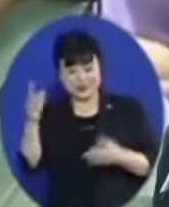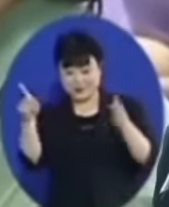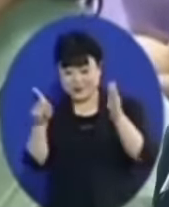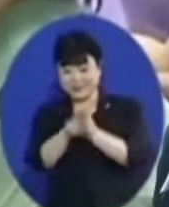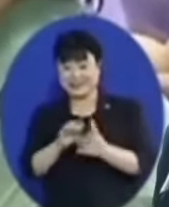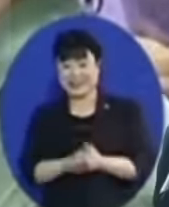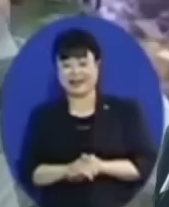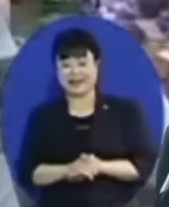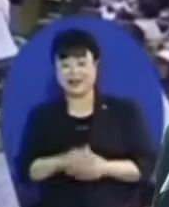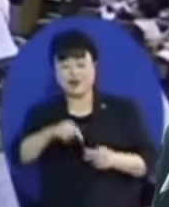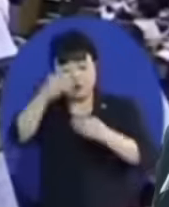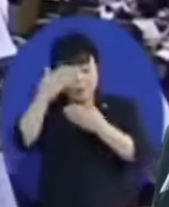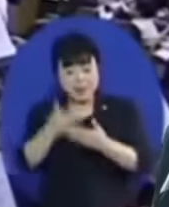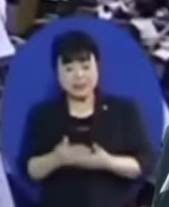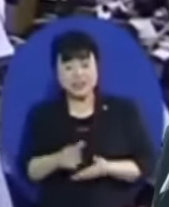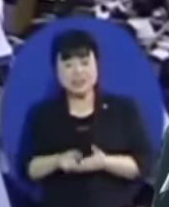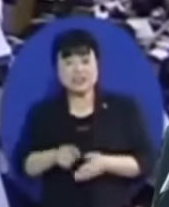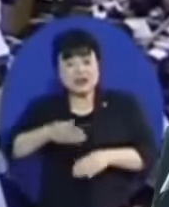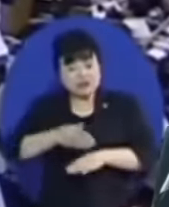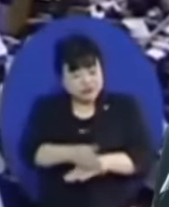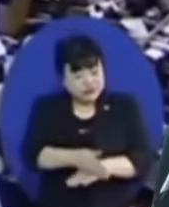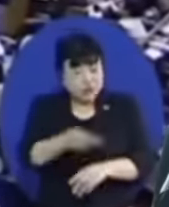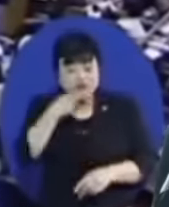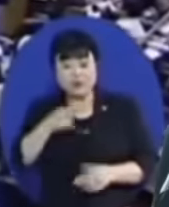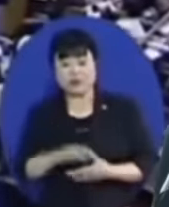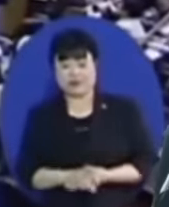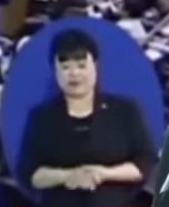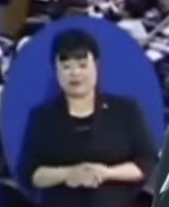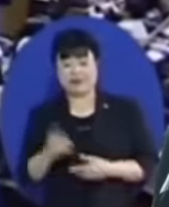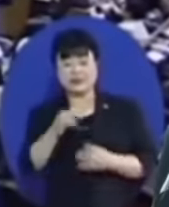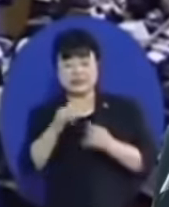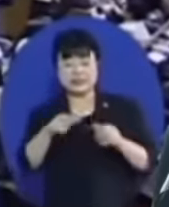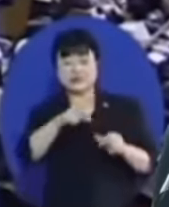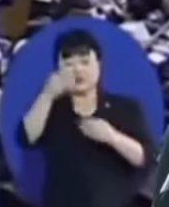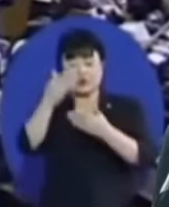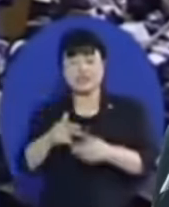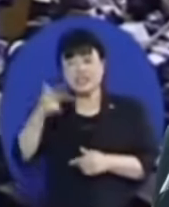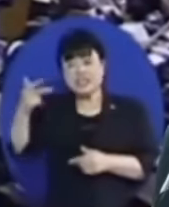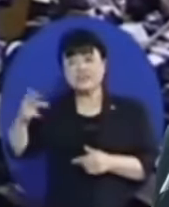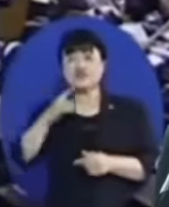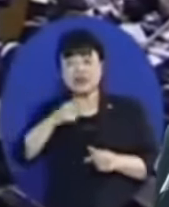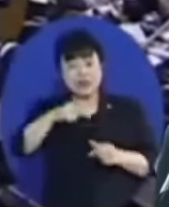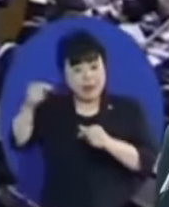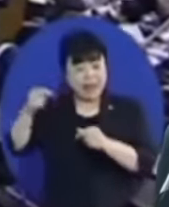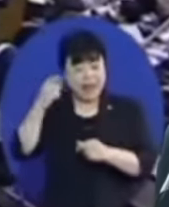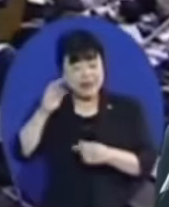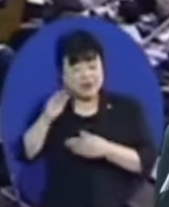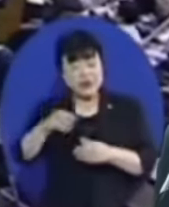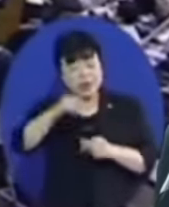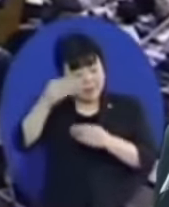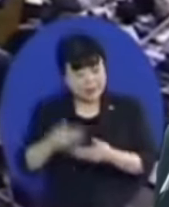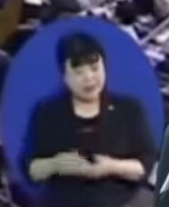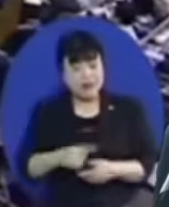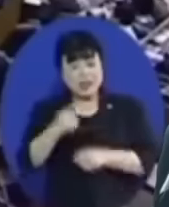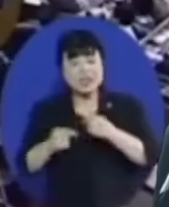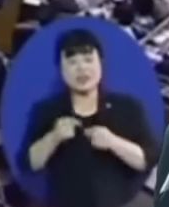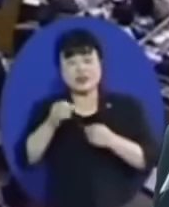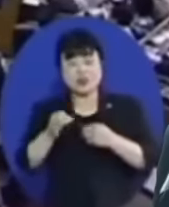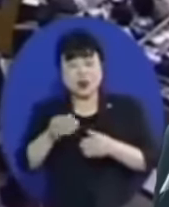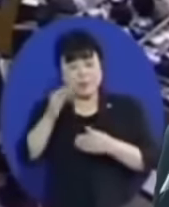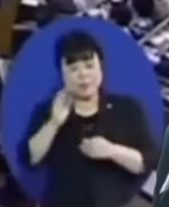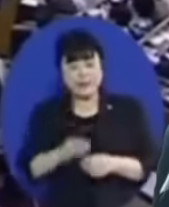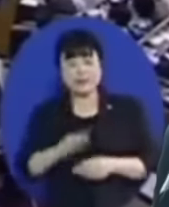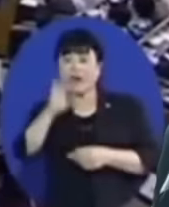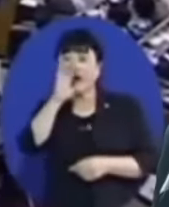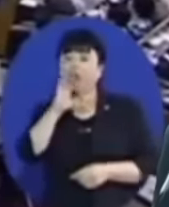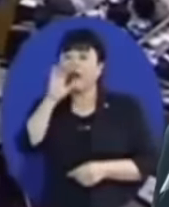것입니다. 구원을 받는데 시간이 걸리지 않습니다. 어떤 사람들은 구원을 일주일 만에 받는다, 한 달 만에 받는다, 1년 동안 받는다고 수양을